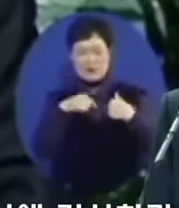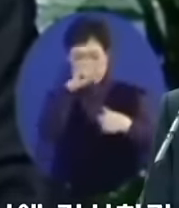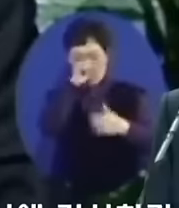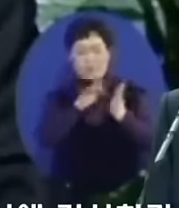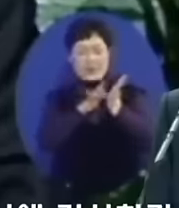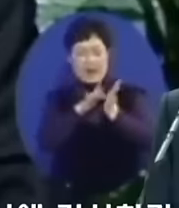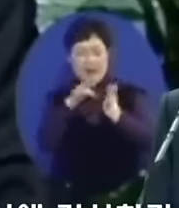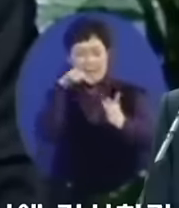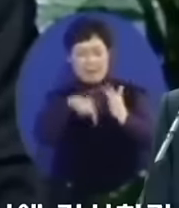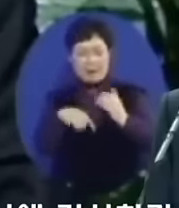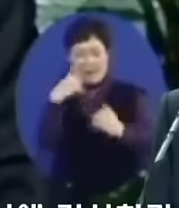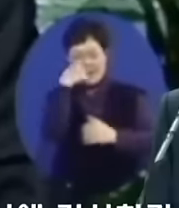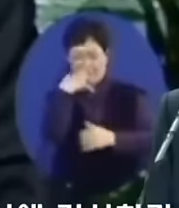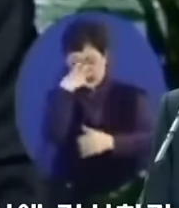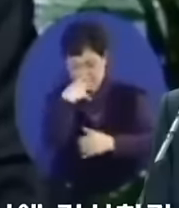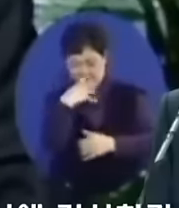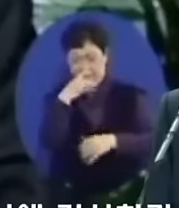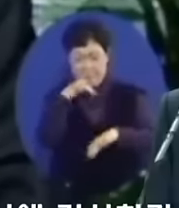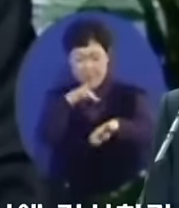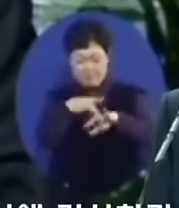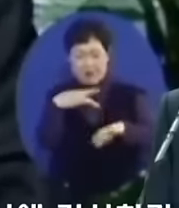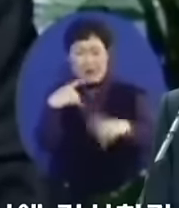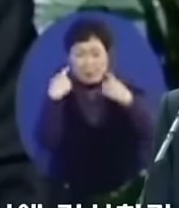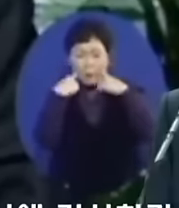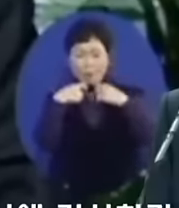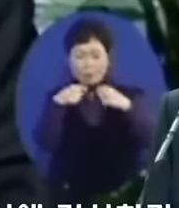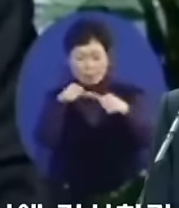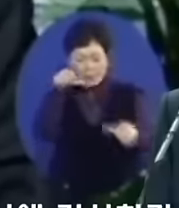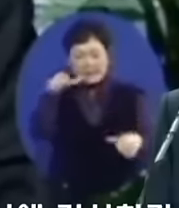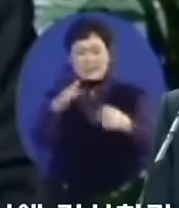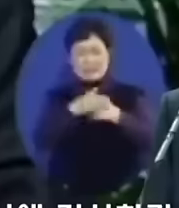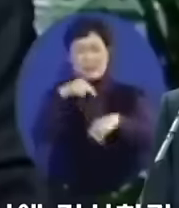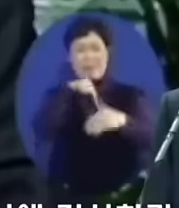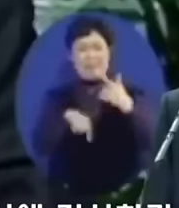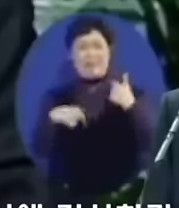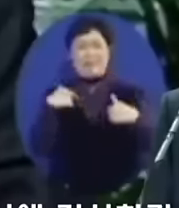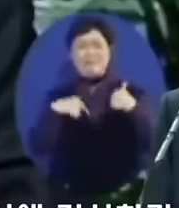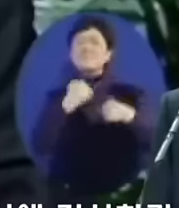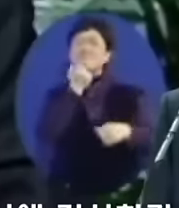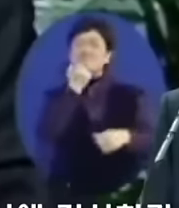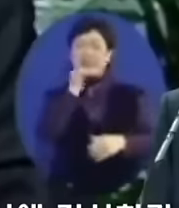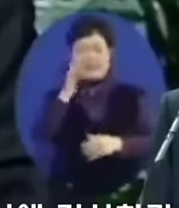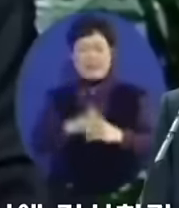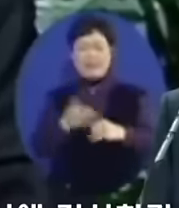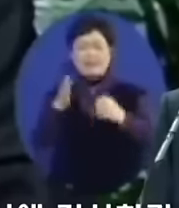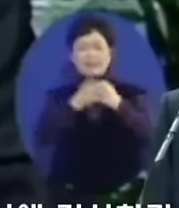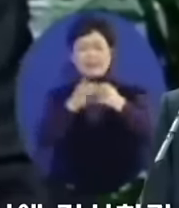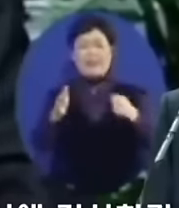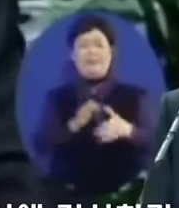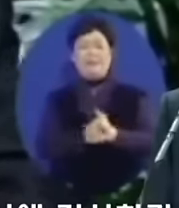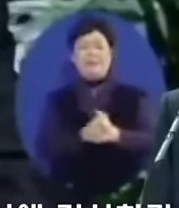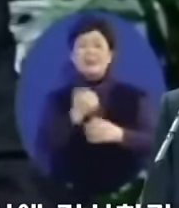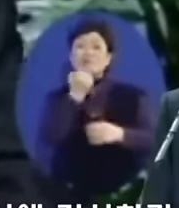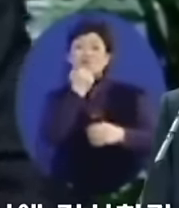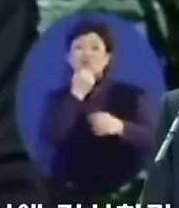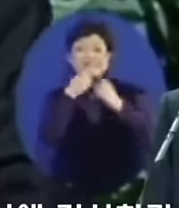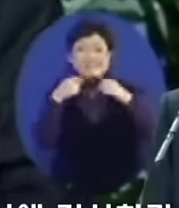마음의 근심은 뼈로 마르게 한다고 했는데, 마음이 기쁘면 웃게 되는 것입니다. 그러므로